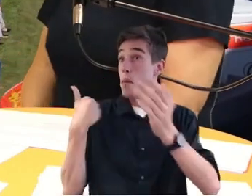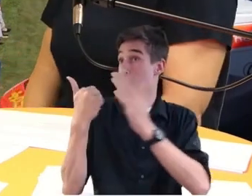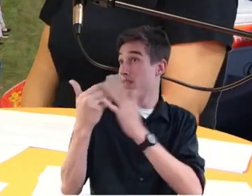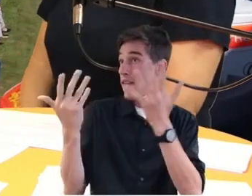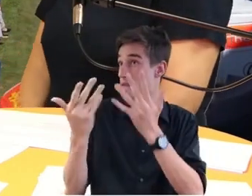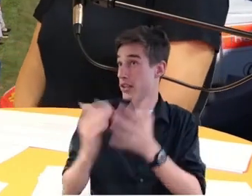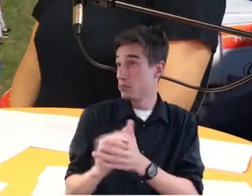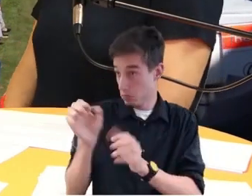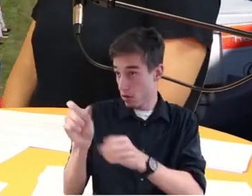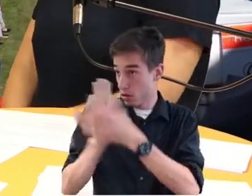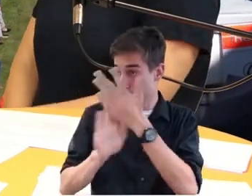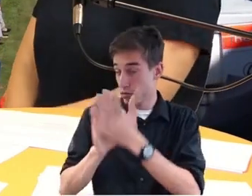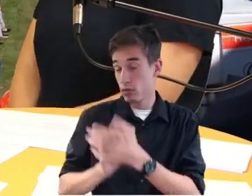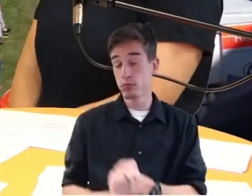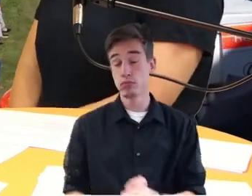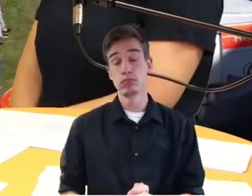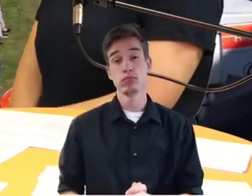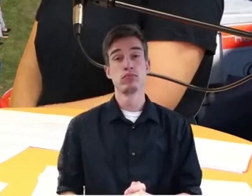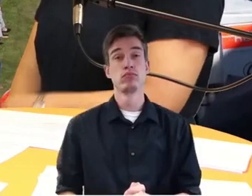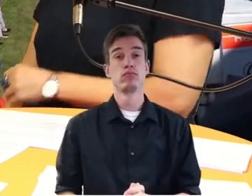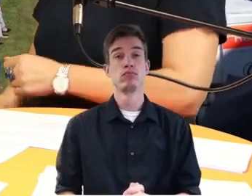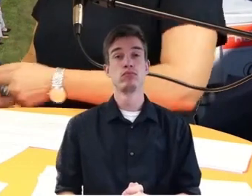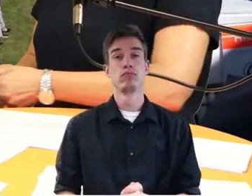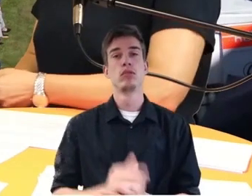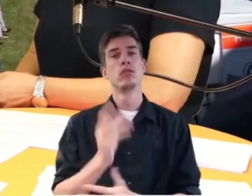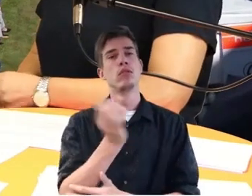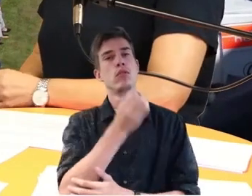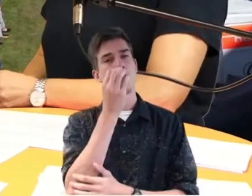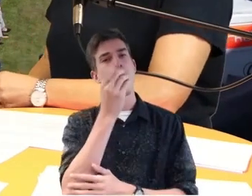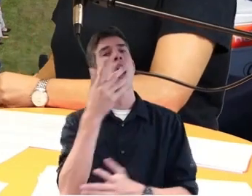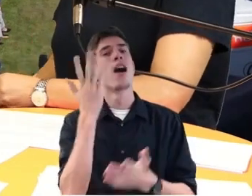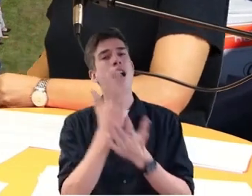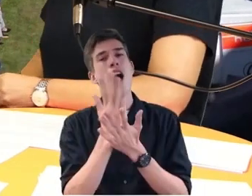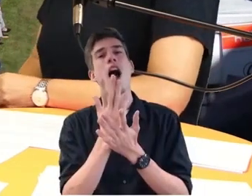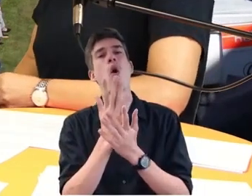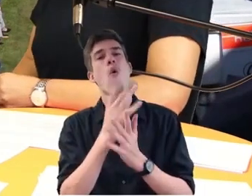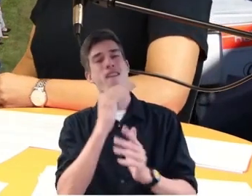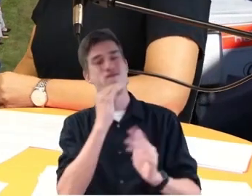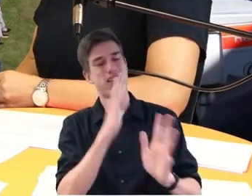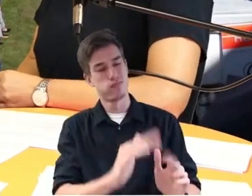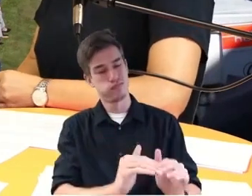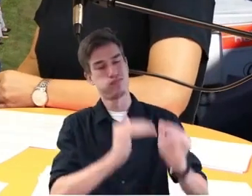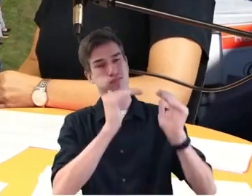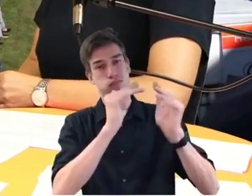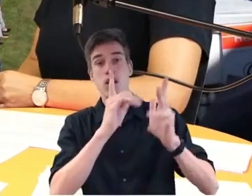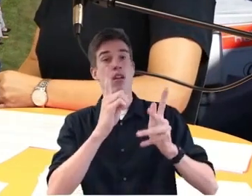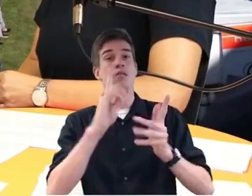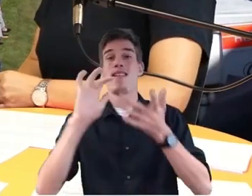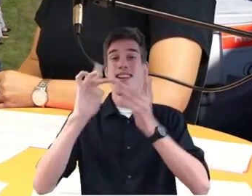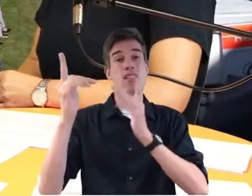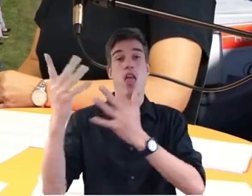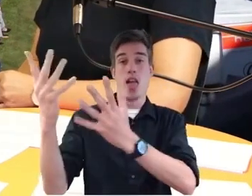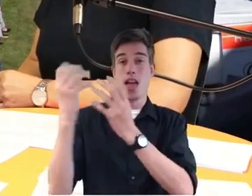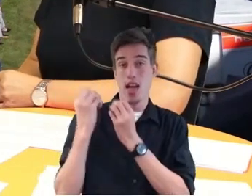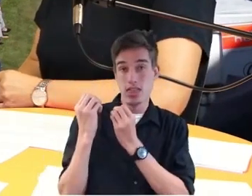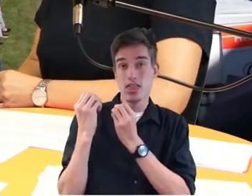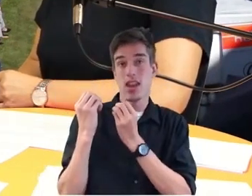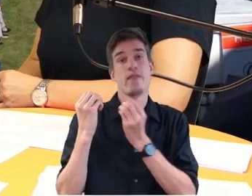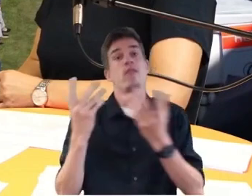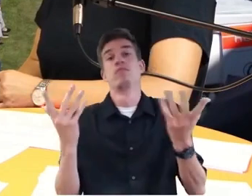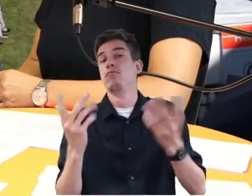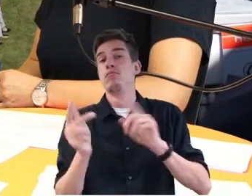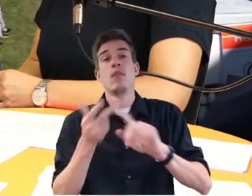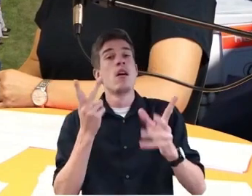ja also wir haben über die angefangen bei einer sturmflut über ein cyberangriff über biologische bedrohung